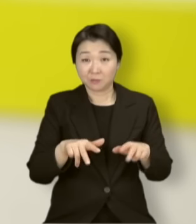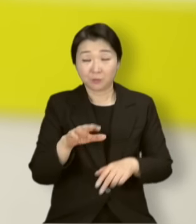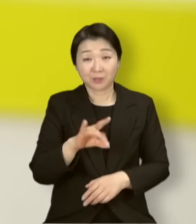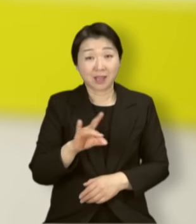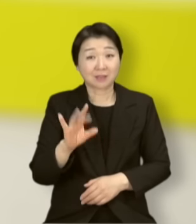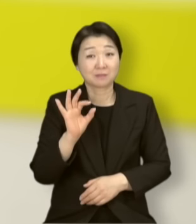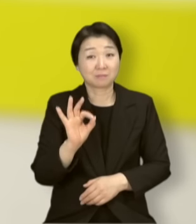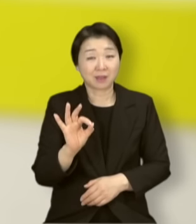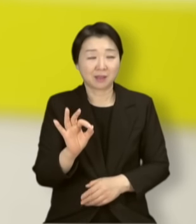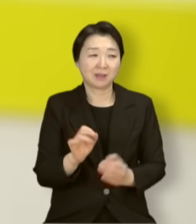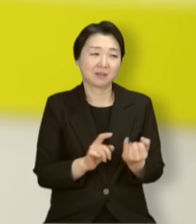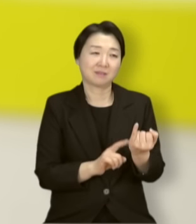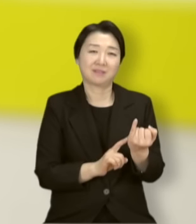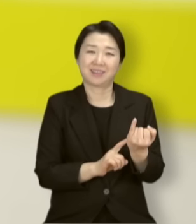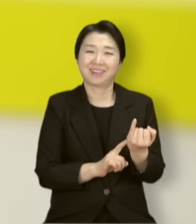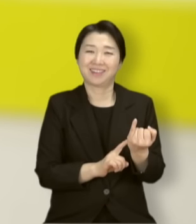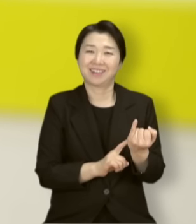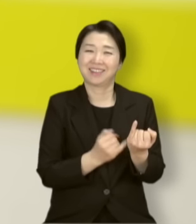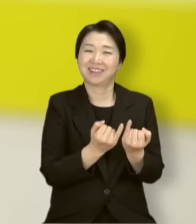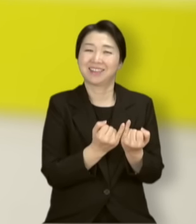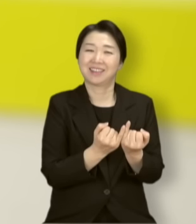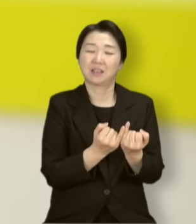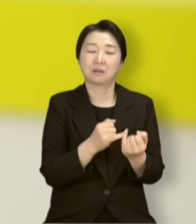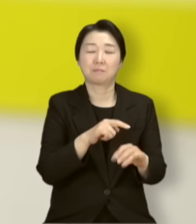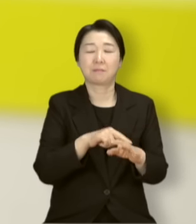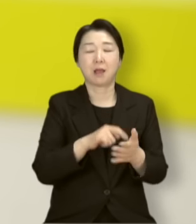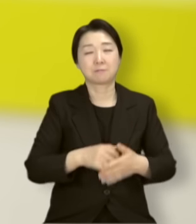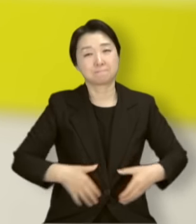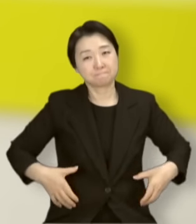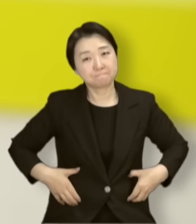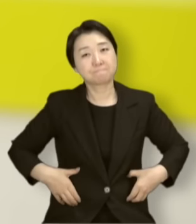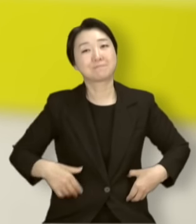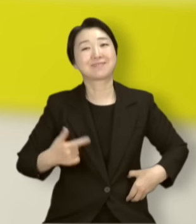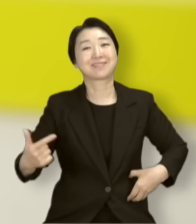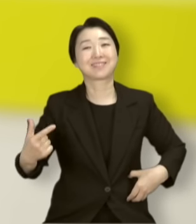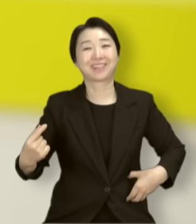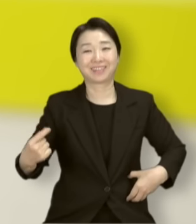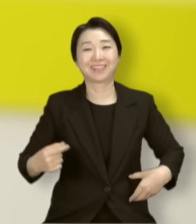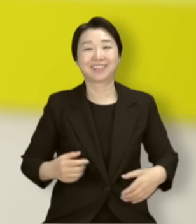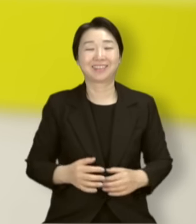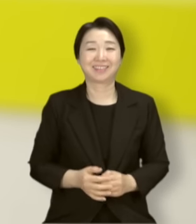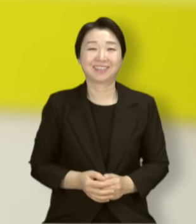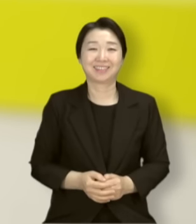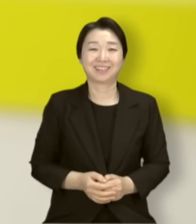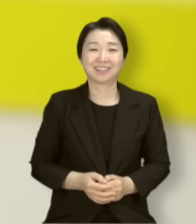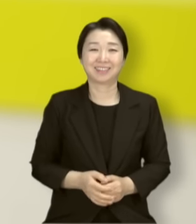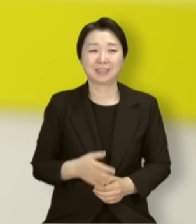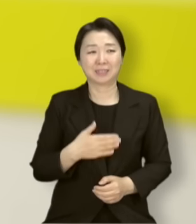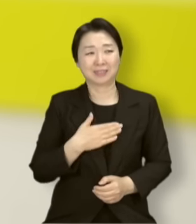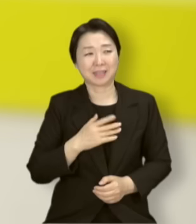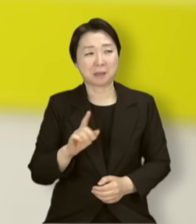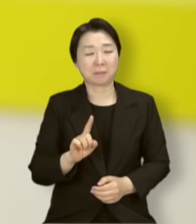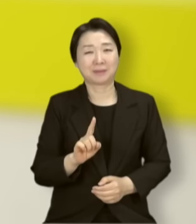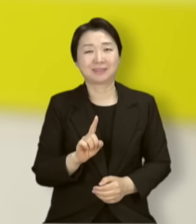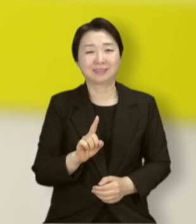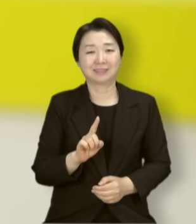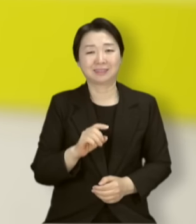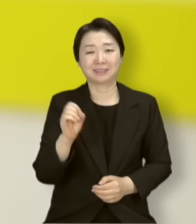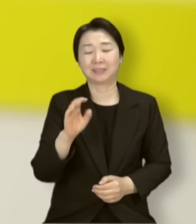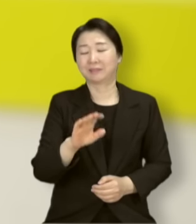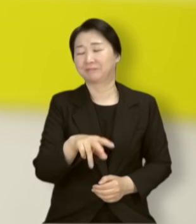보지만 여자들이 더 이게 큰 것 같아요. 통이요? 예. 야. 저 집은 놓으면